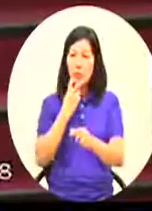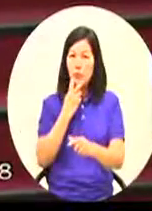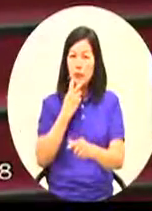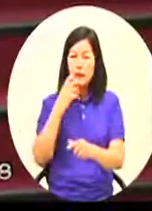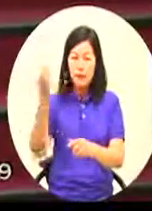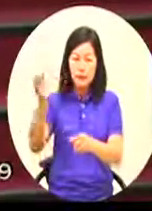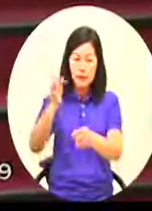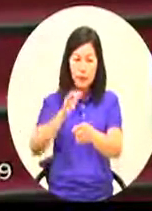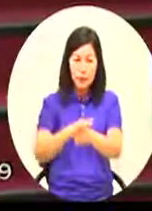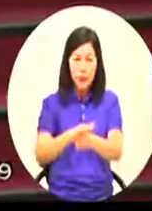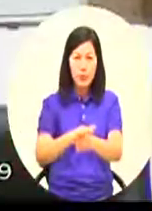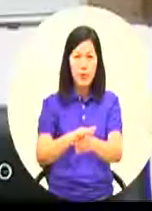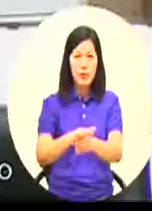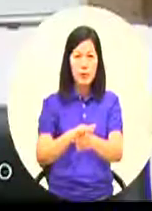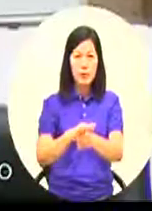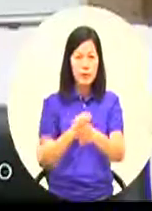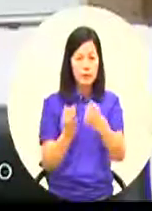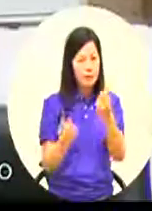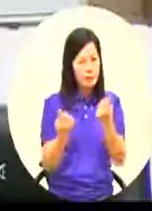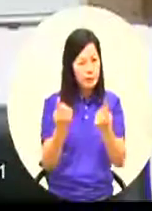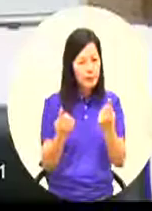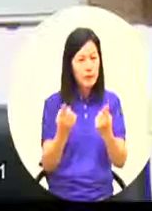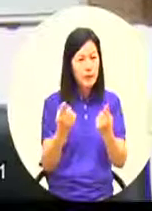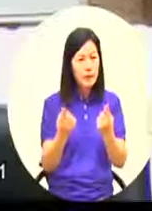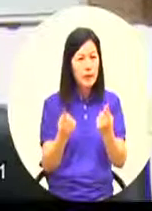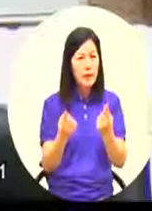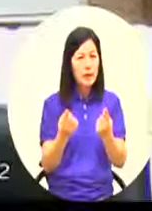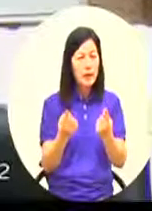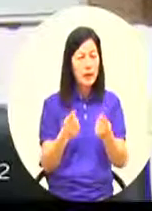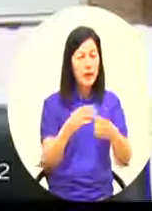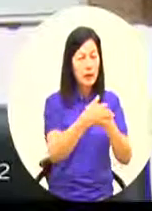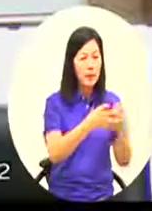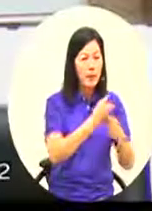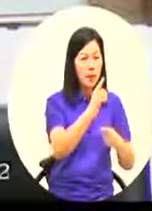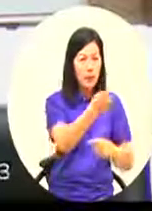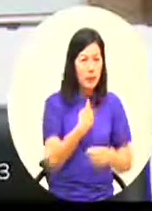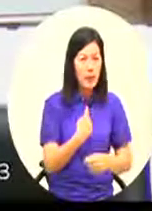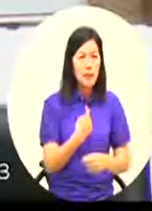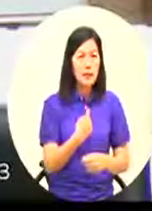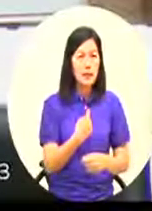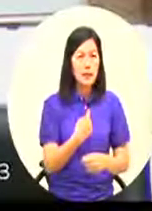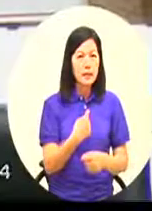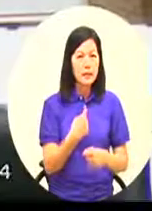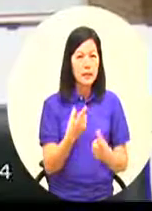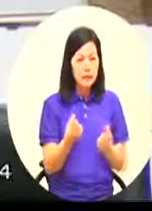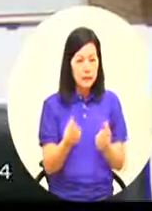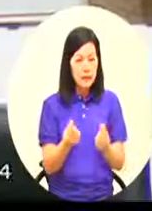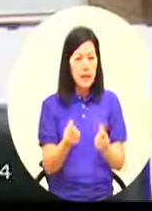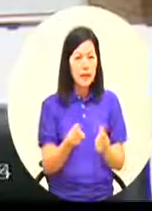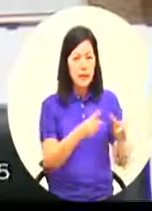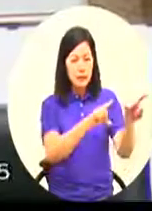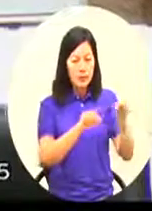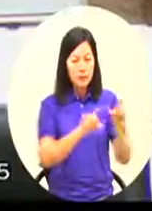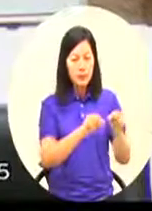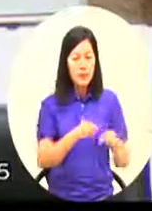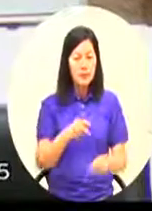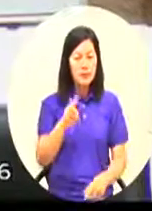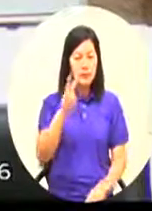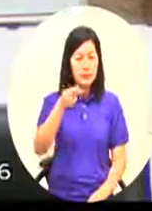取比照宝来来造街，也大概有